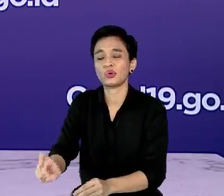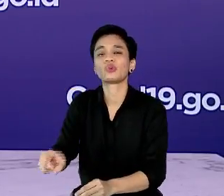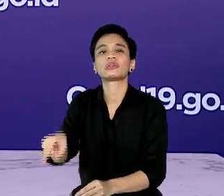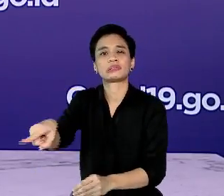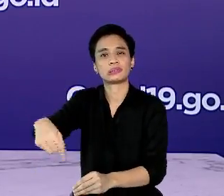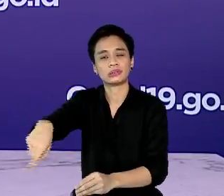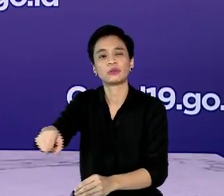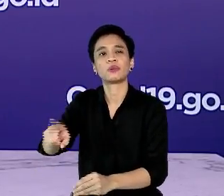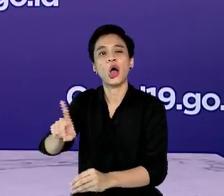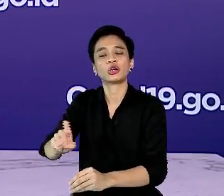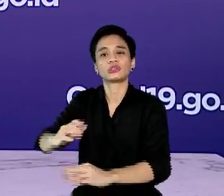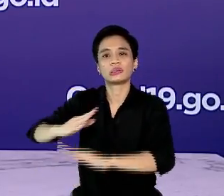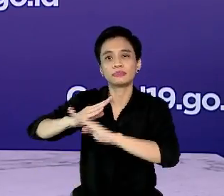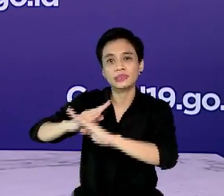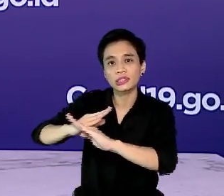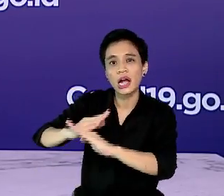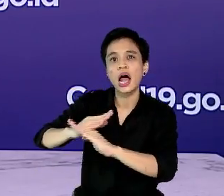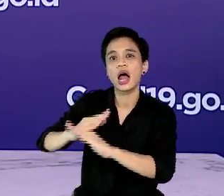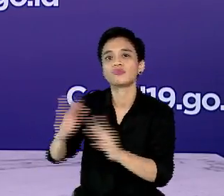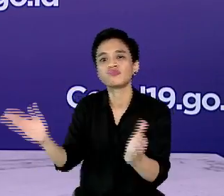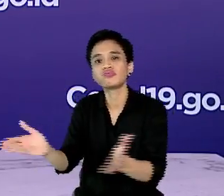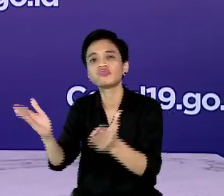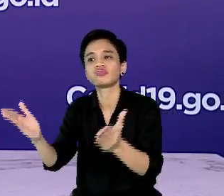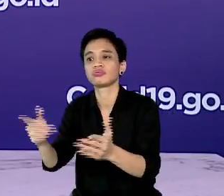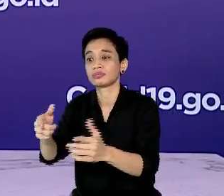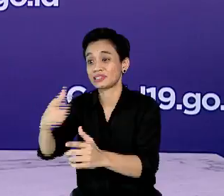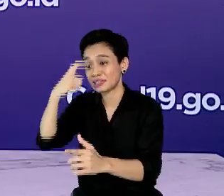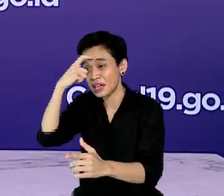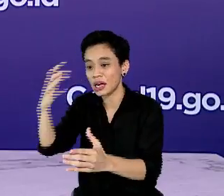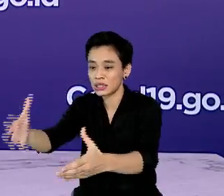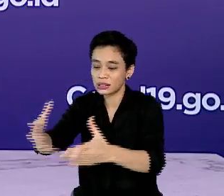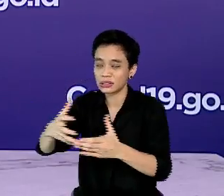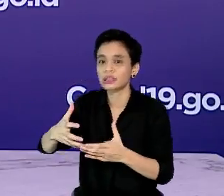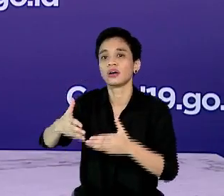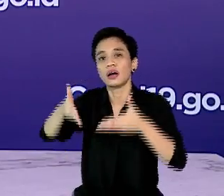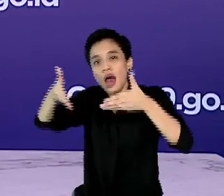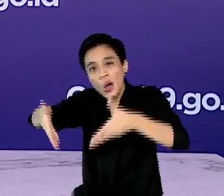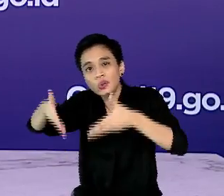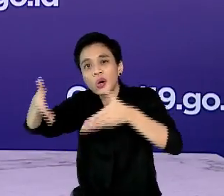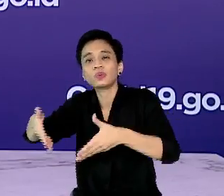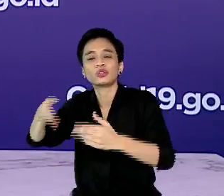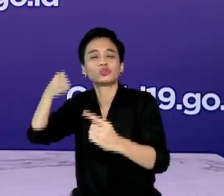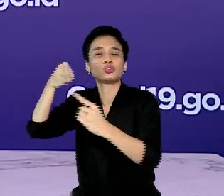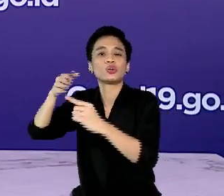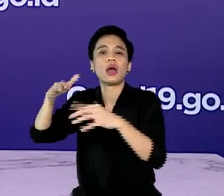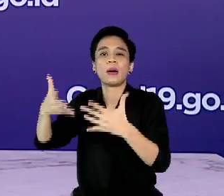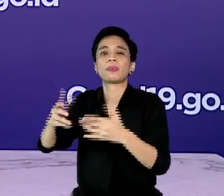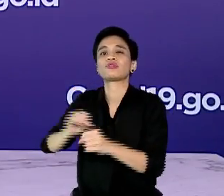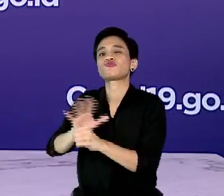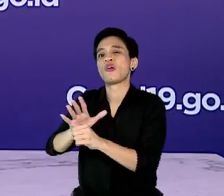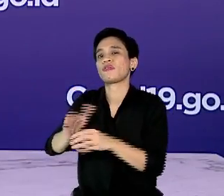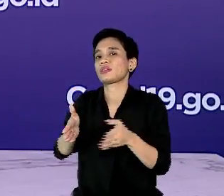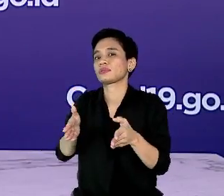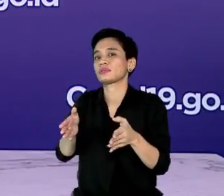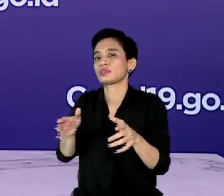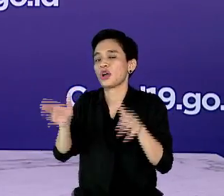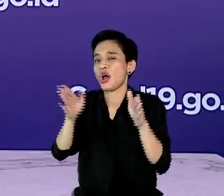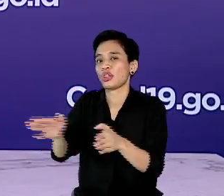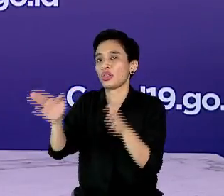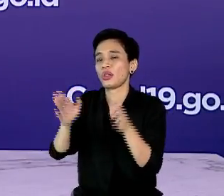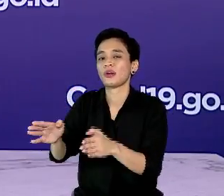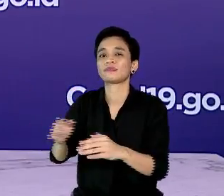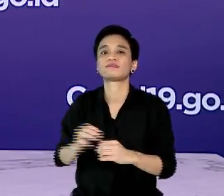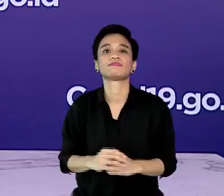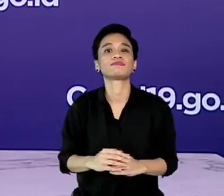preventif, promotif, kuratif, dan rehabilitatif dalam pengendalian COVID-19. Terima kasih.